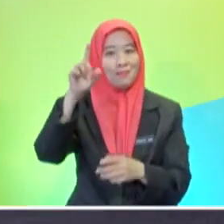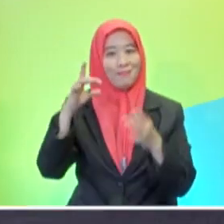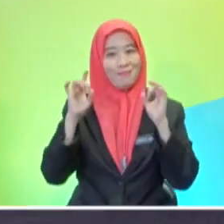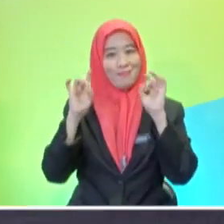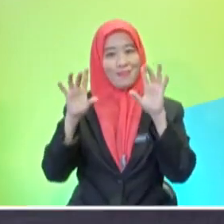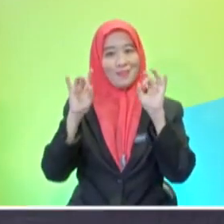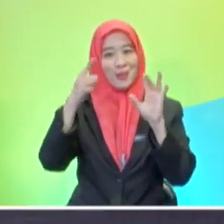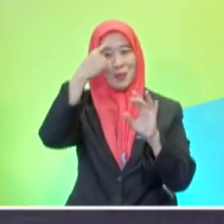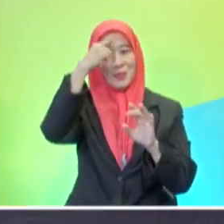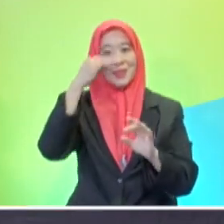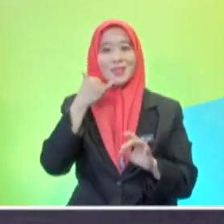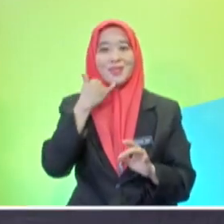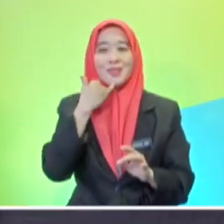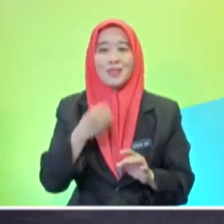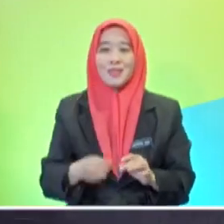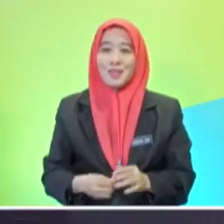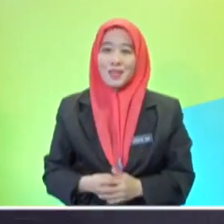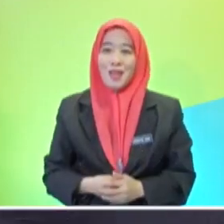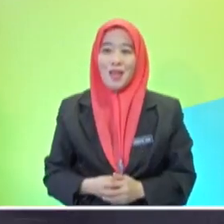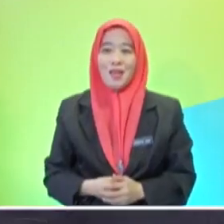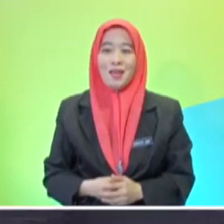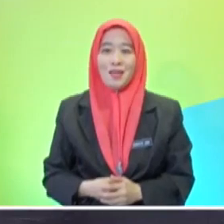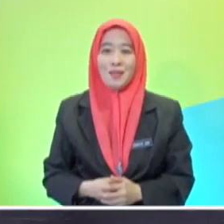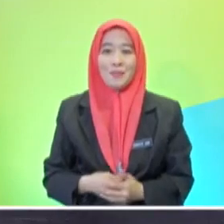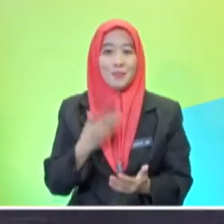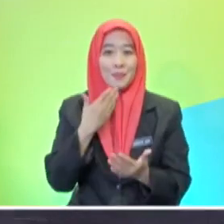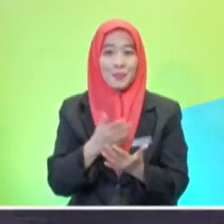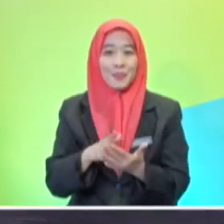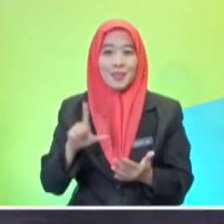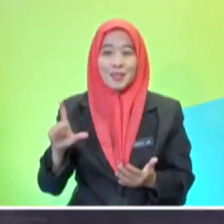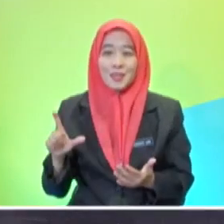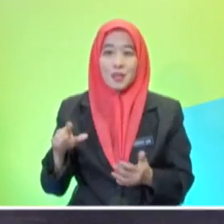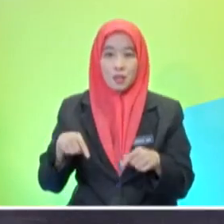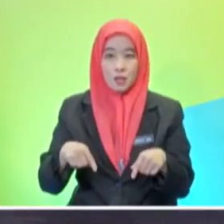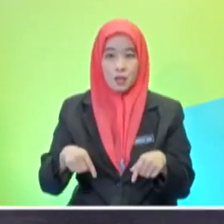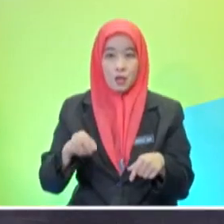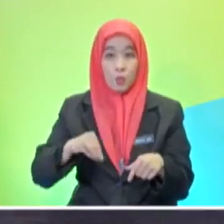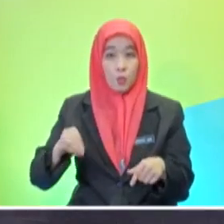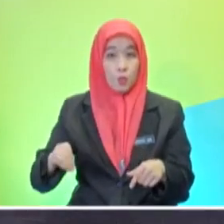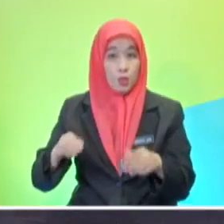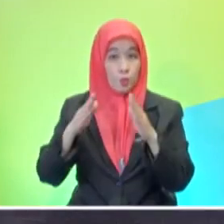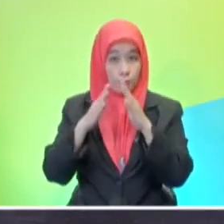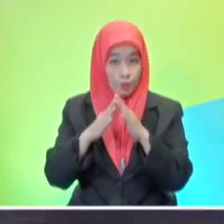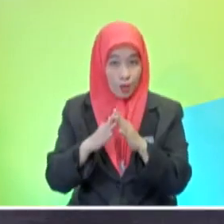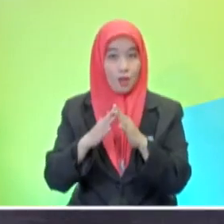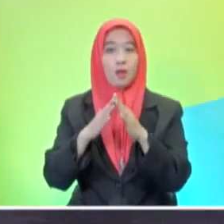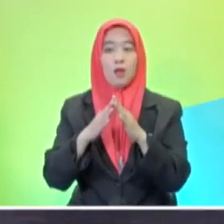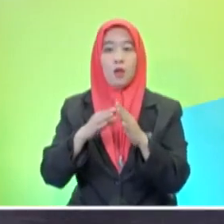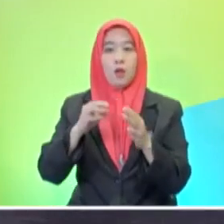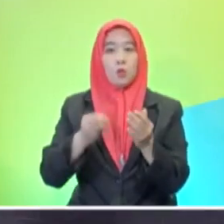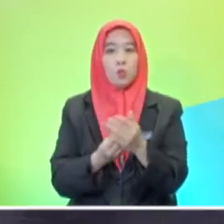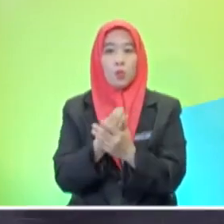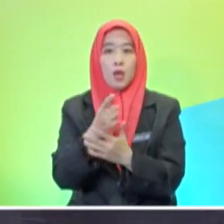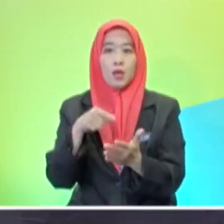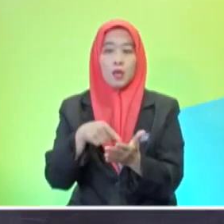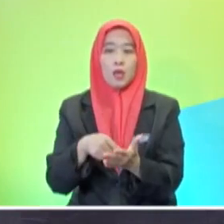lengkapkan jadual. Terima kasih. Terima kasih, cikgu. Okey, baiklah. Jadi di sini sebenarnya murid-murid di rumah, okey, tumbuhan ini